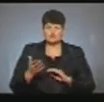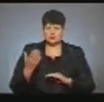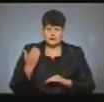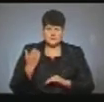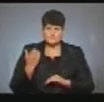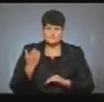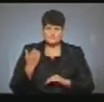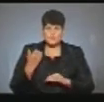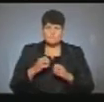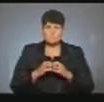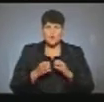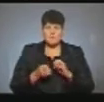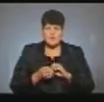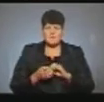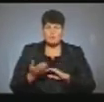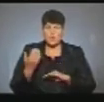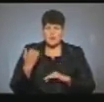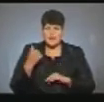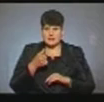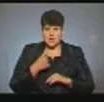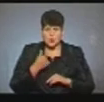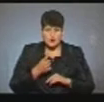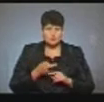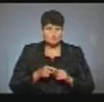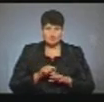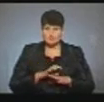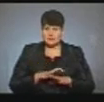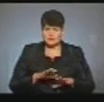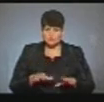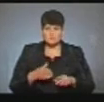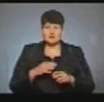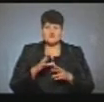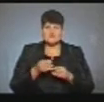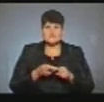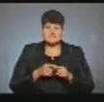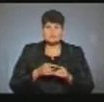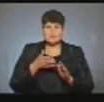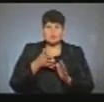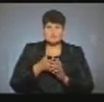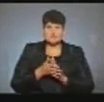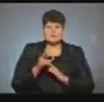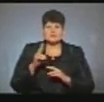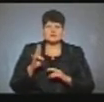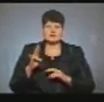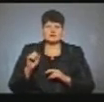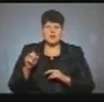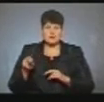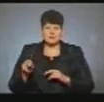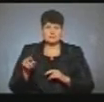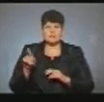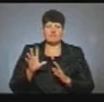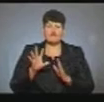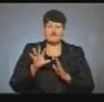там проблеми в попередніх роках, щоб цього не було, ми це все будемо пропускати через ЦНАП. Ми введемо в